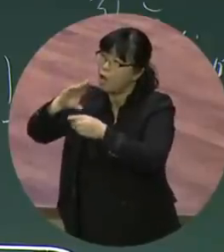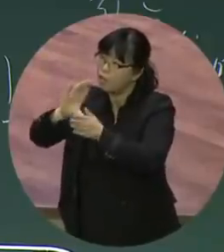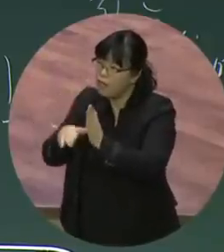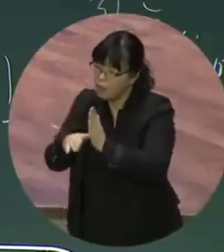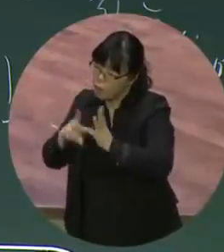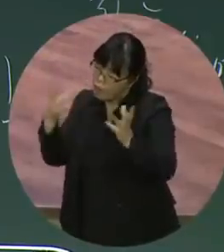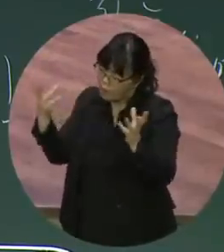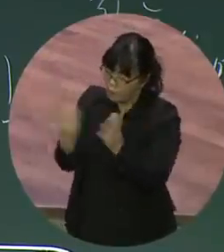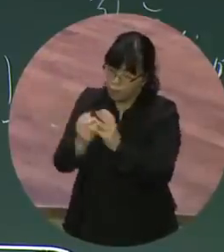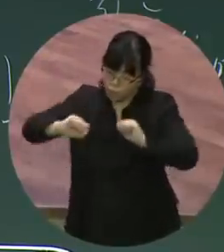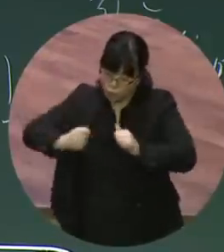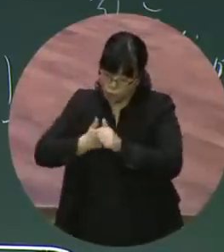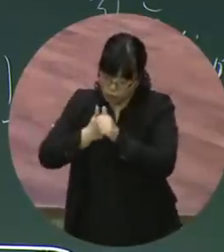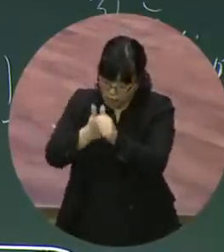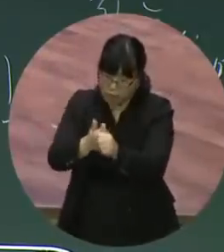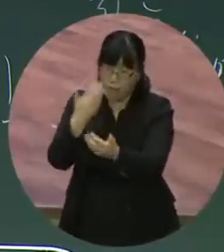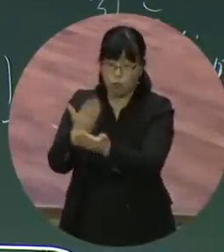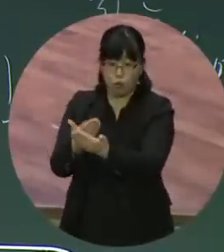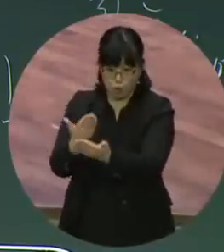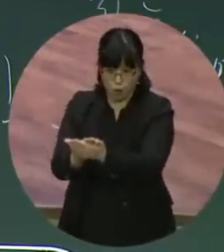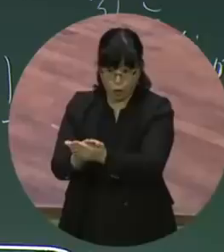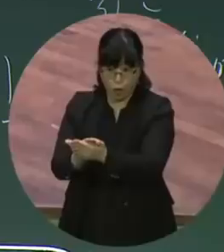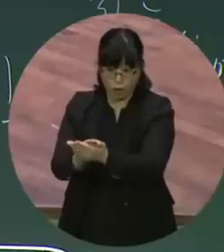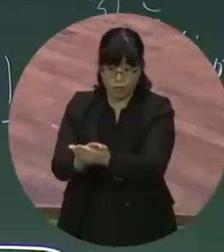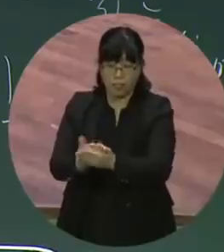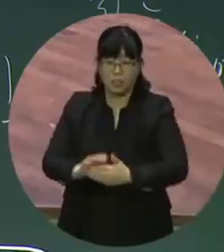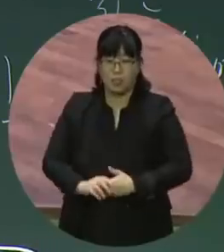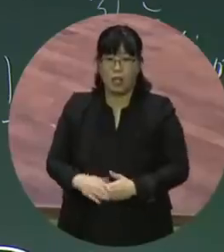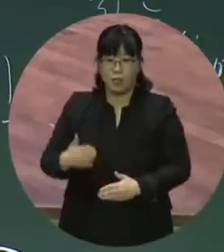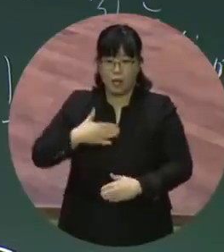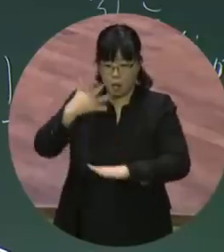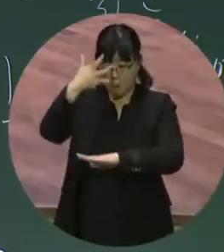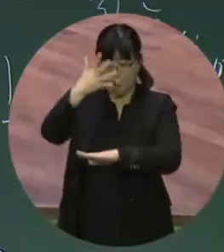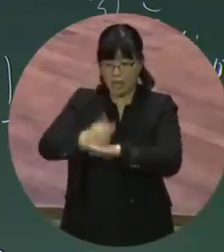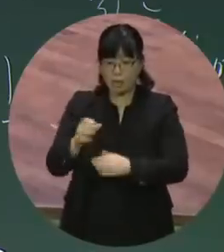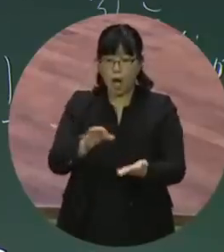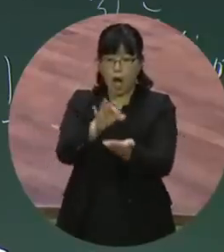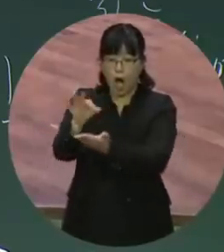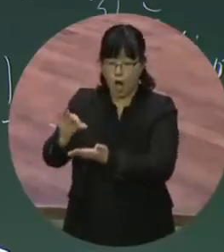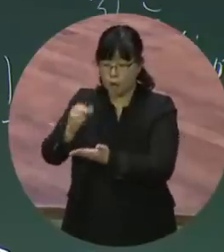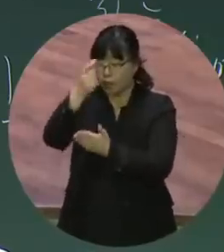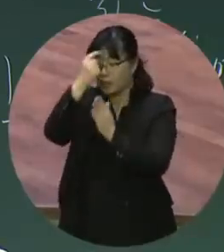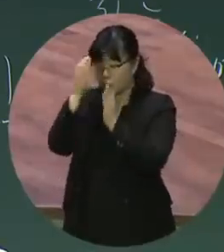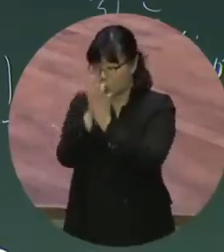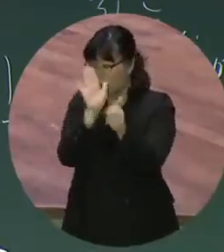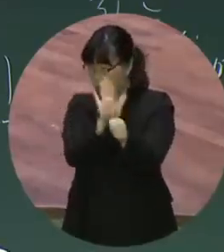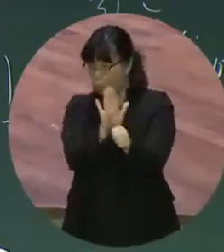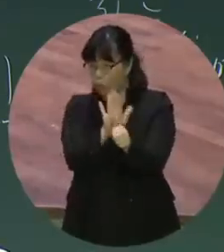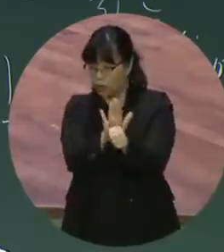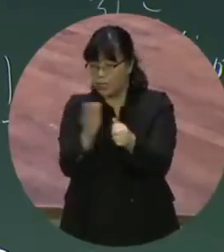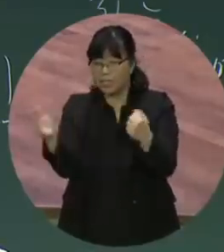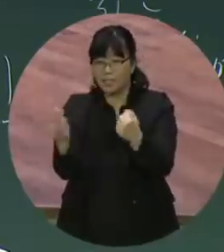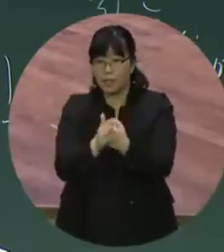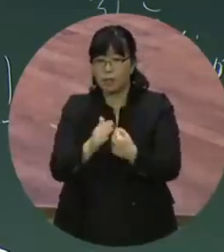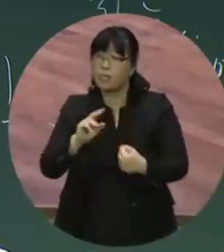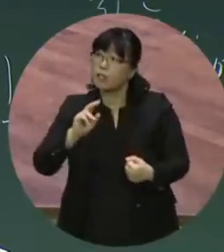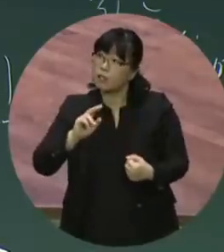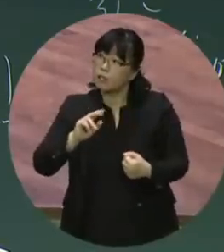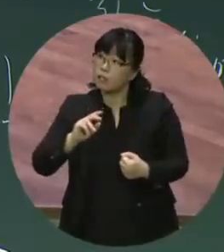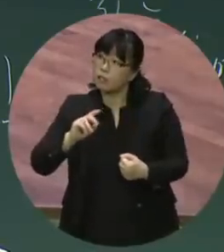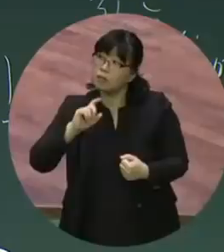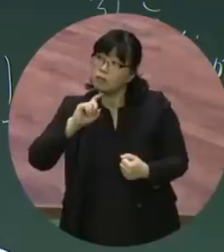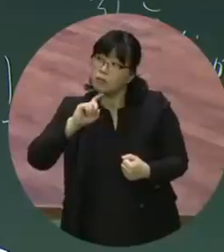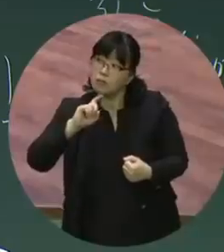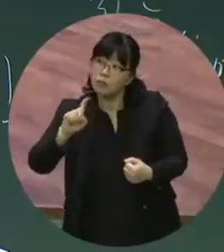마무리 헌금 기도하고 축도 마칠 때까지 제가 걱정하지 마시고 시간 제가 정확하게 질 거니까 25분에 제가 기도 시작할